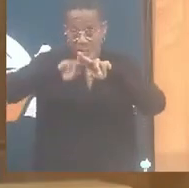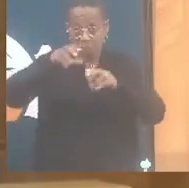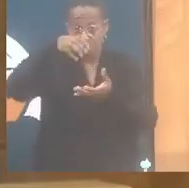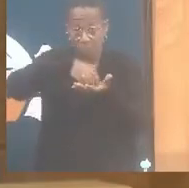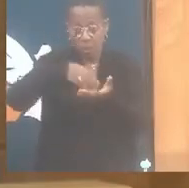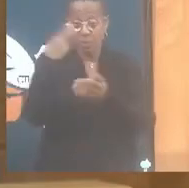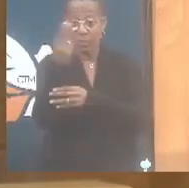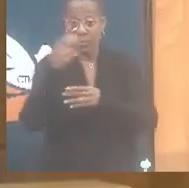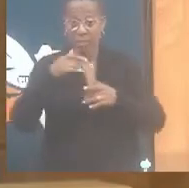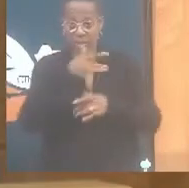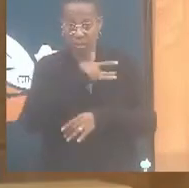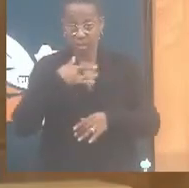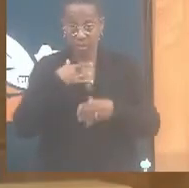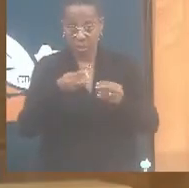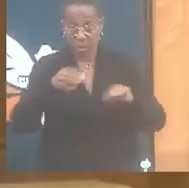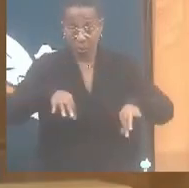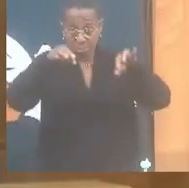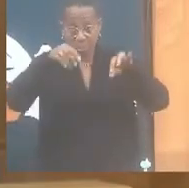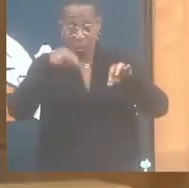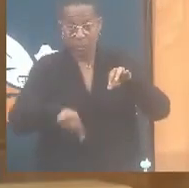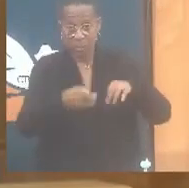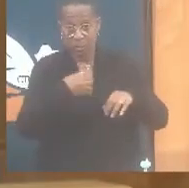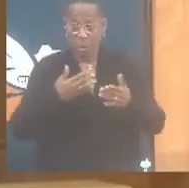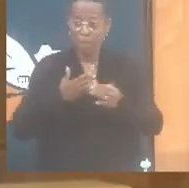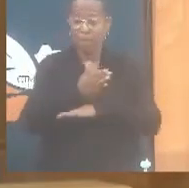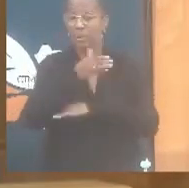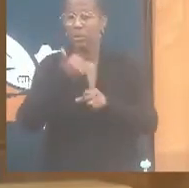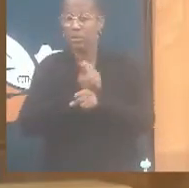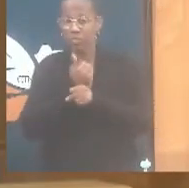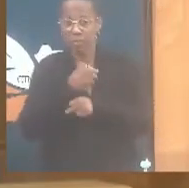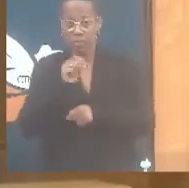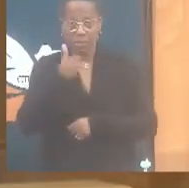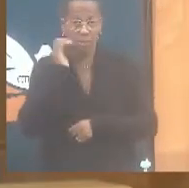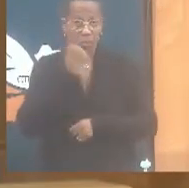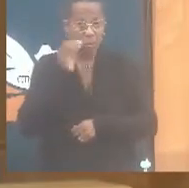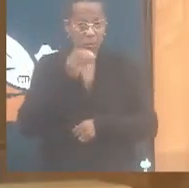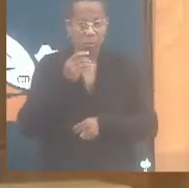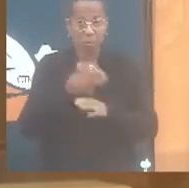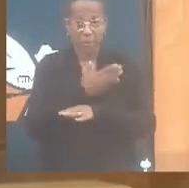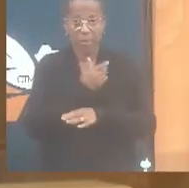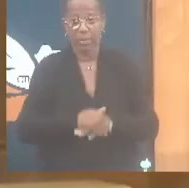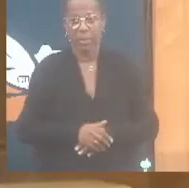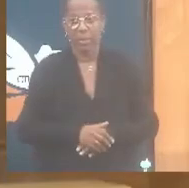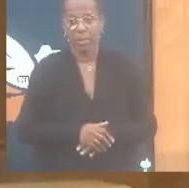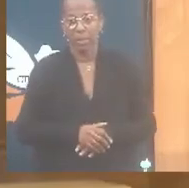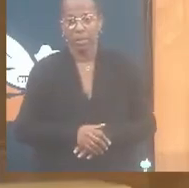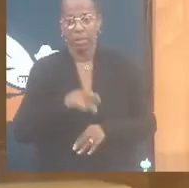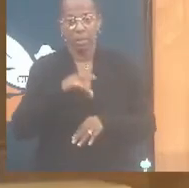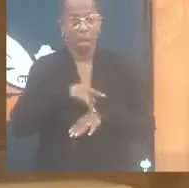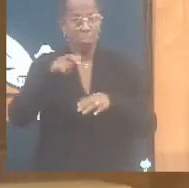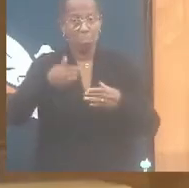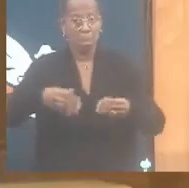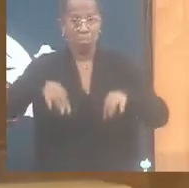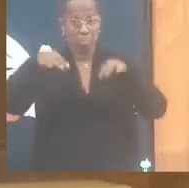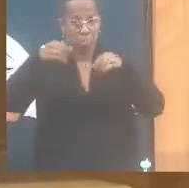de santé? Je vous ai dit, je passe là pratiquement tous les jours. Il est quasiment à l'arrêt.